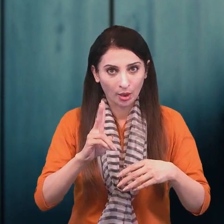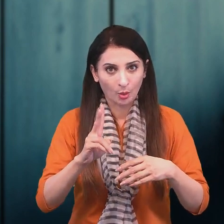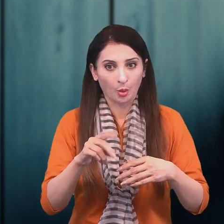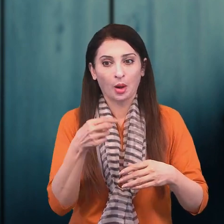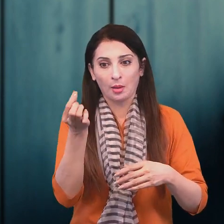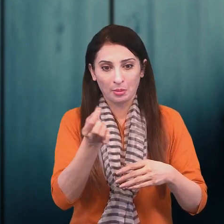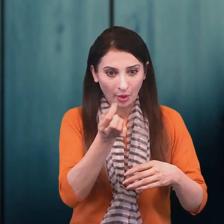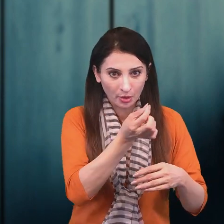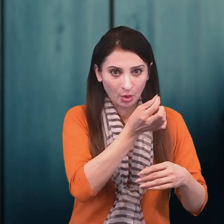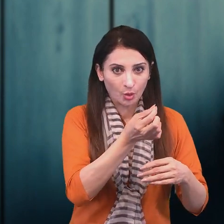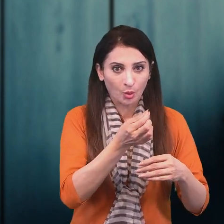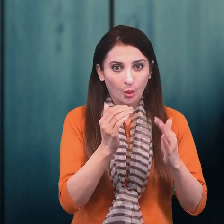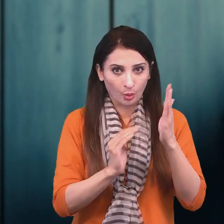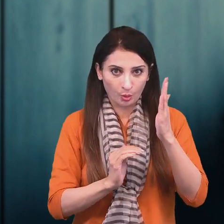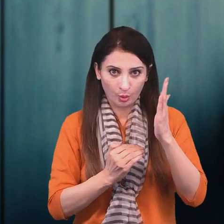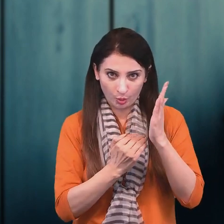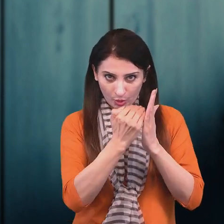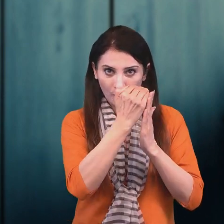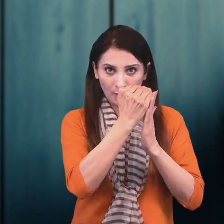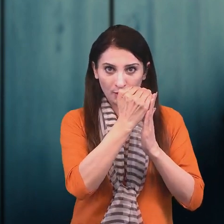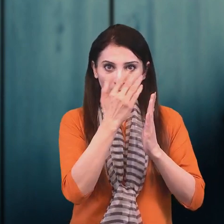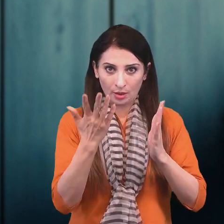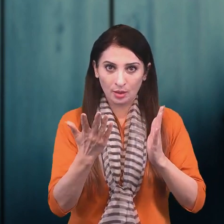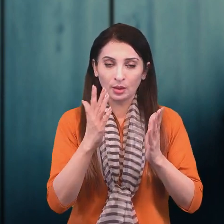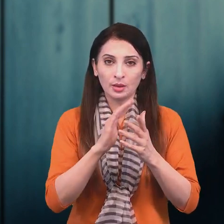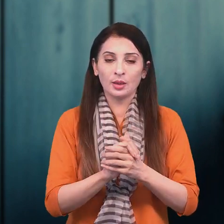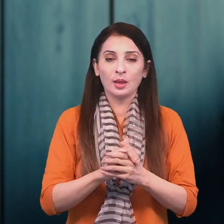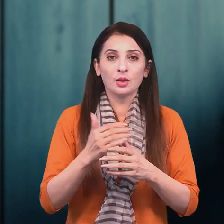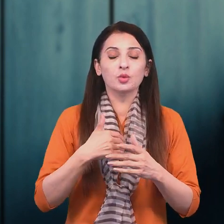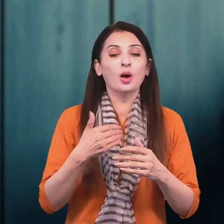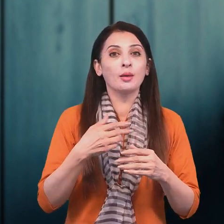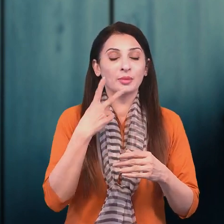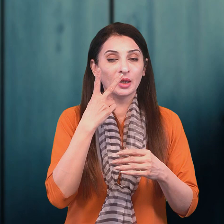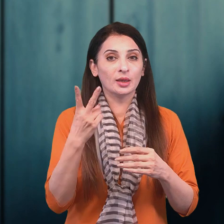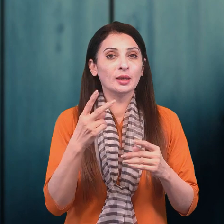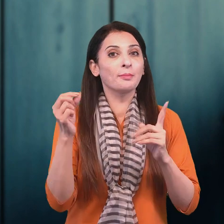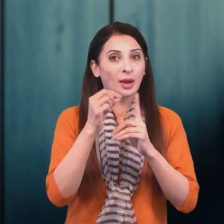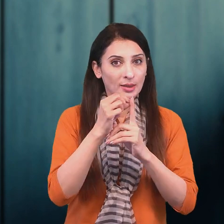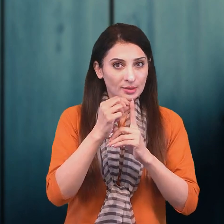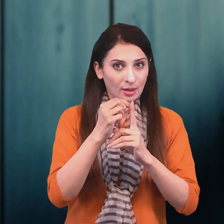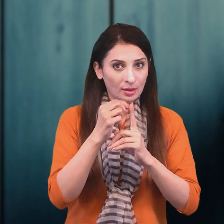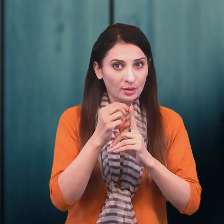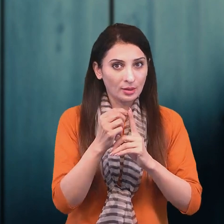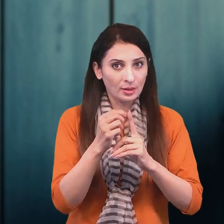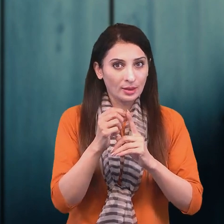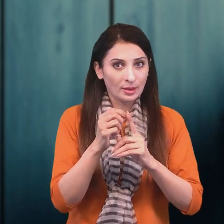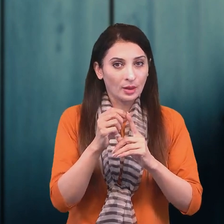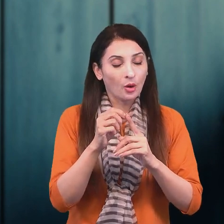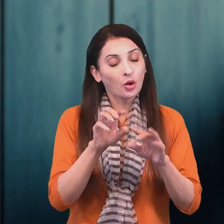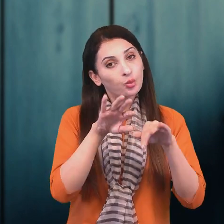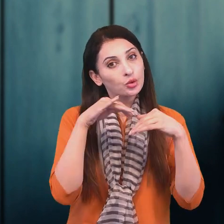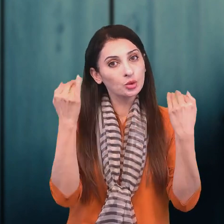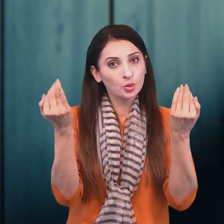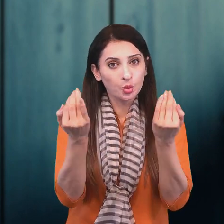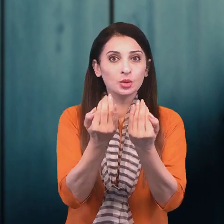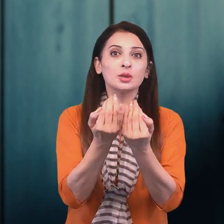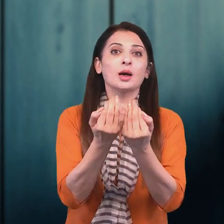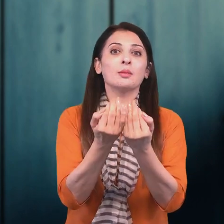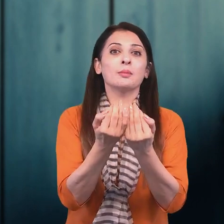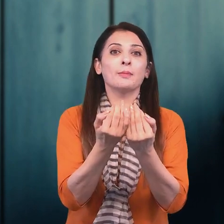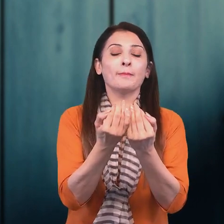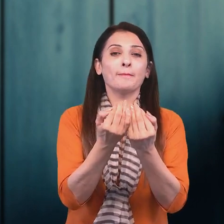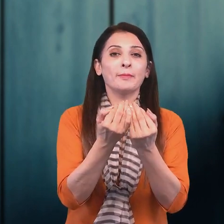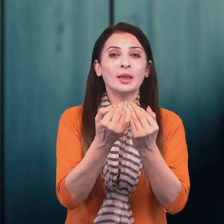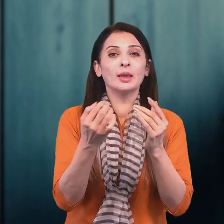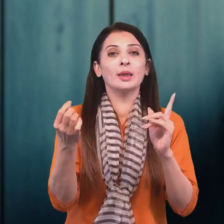کو، آپ اپنی رائٹنگ کو امپروو کریں. آپ اپنا ایک اسکل لے کے چلیں. ہم دیکھیں گے نہ صرف پاکستان میں بلکہ آپ پوری